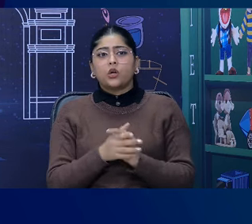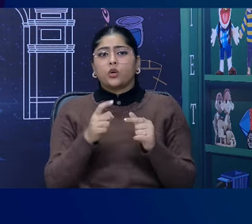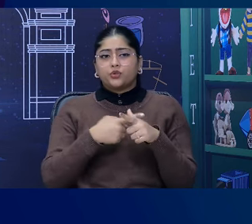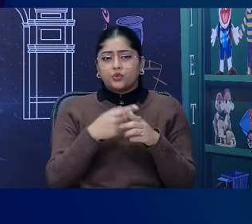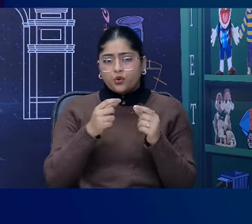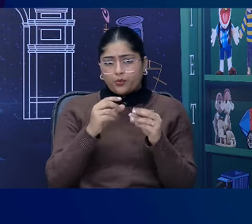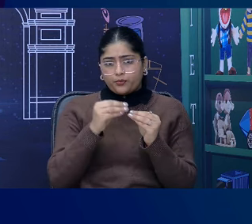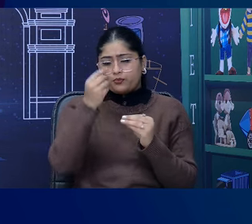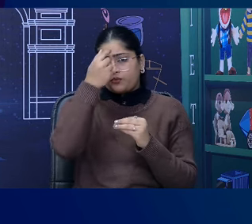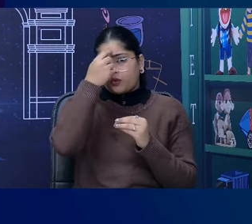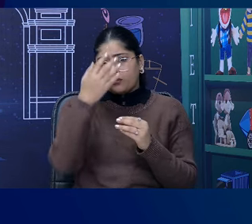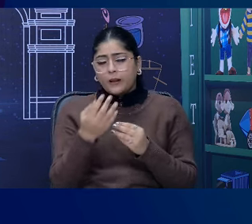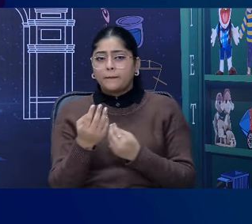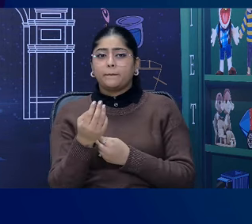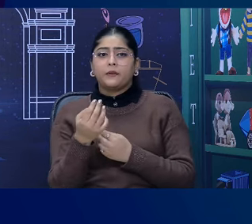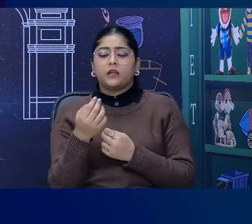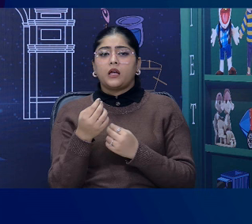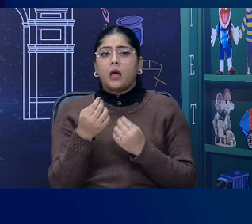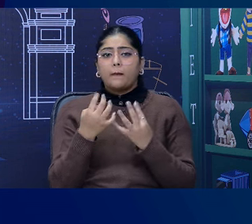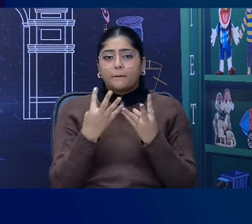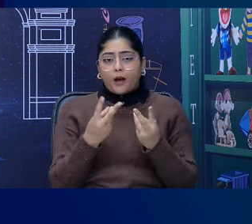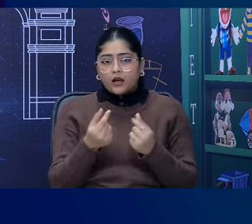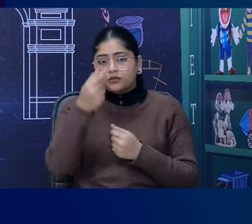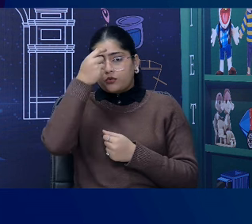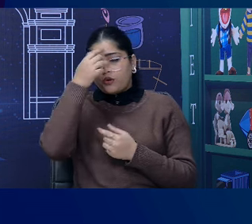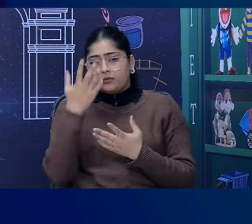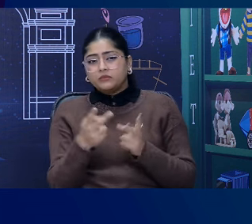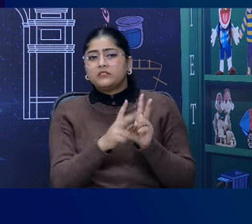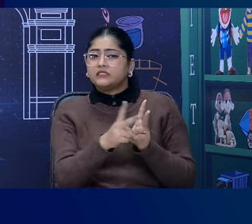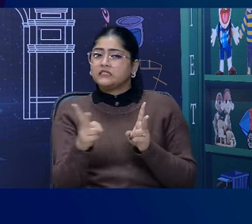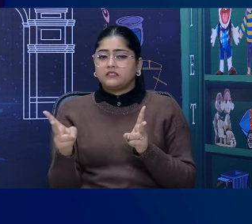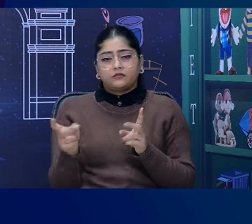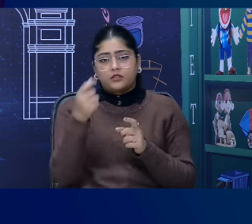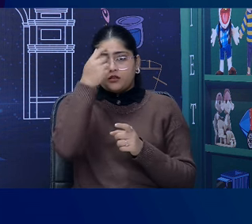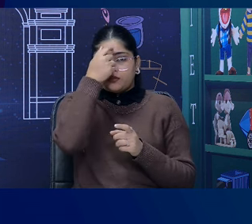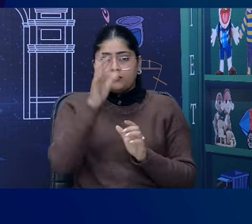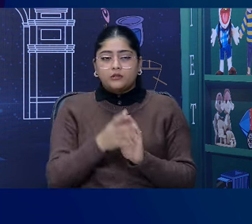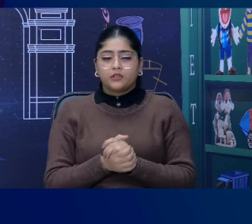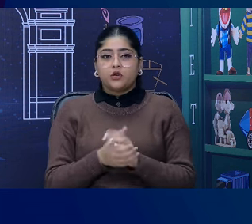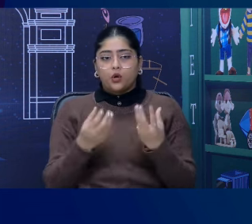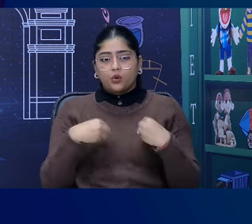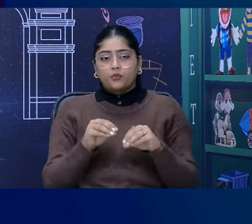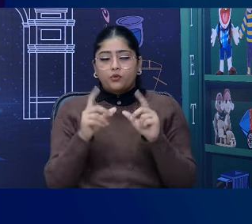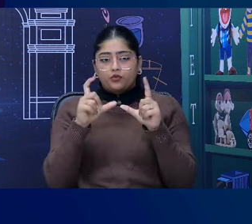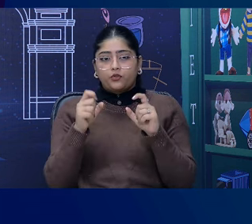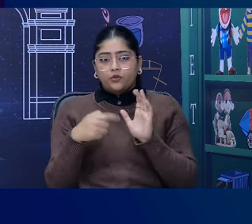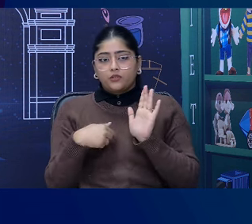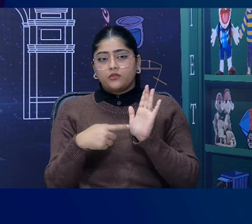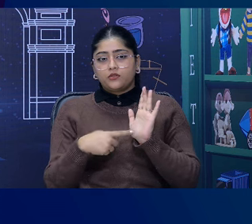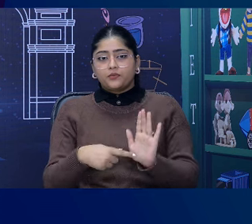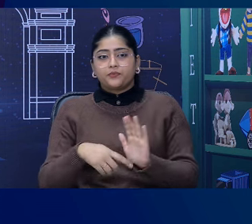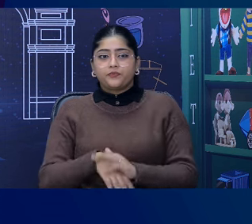की ग्रेड्स की मनी पेरेंट्स स्कूल ड्रग्स मल्टीपल थिंग्स एक और पिक्चर मैं दिखा रही हूं आपको